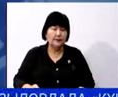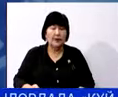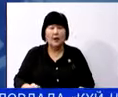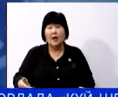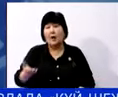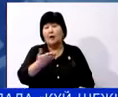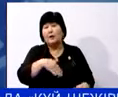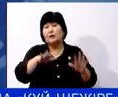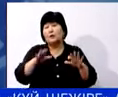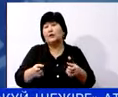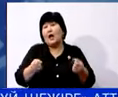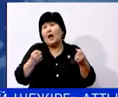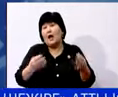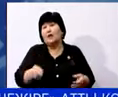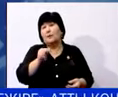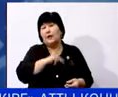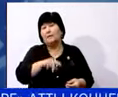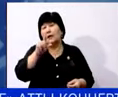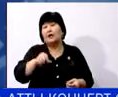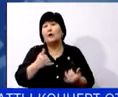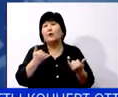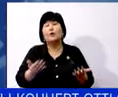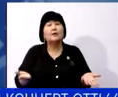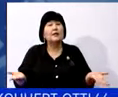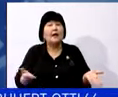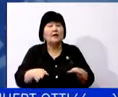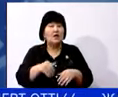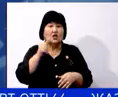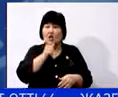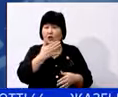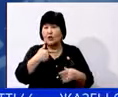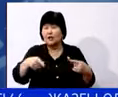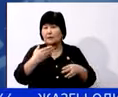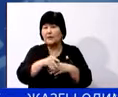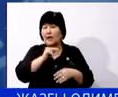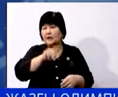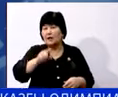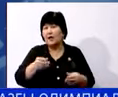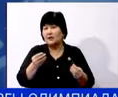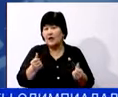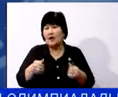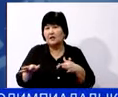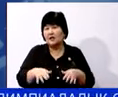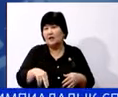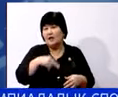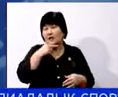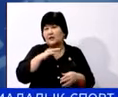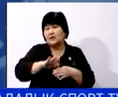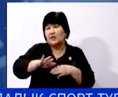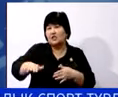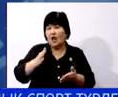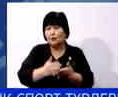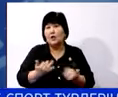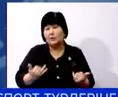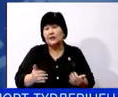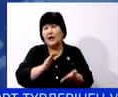Біздің қоғамда қарапайым еңбек адамдарына құрмет қай деңгейде? Жасыратын жоқ, кейбір сала қызметкерлерінің қажырлы қарекеті назардан тыс қалып жатады.